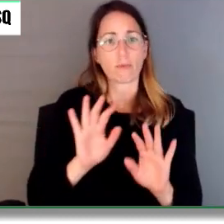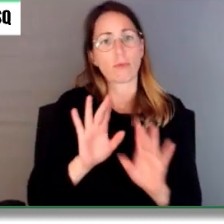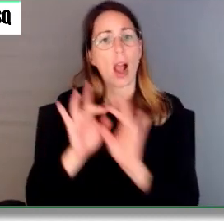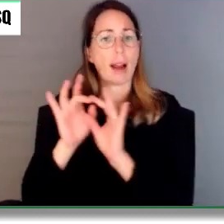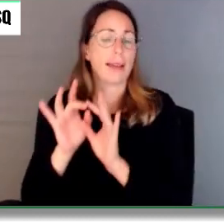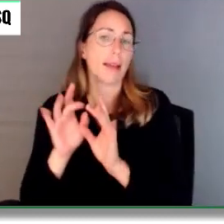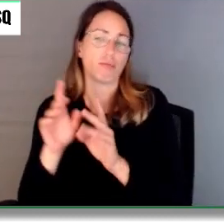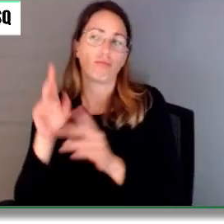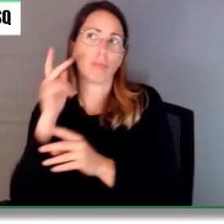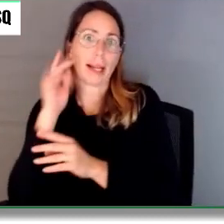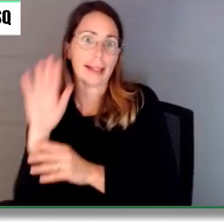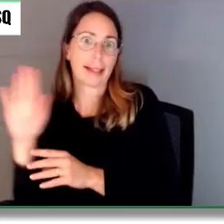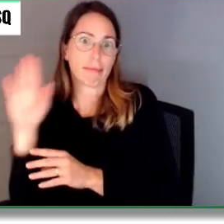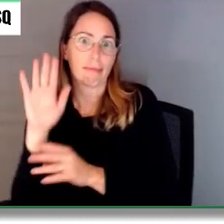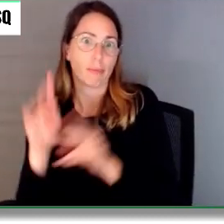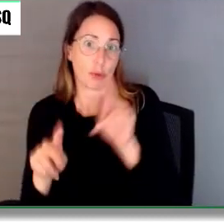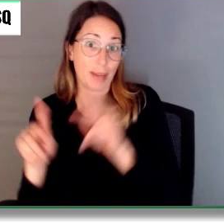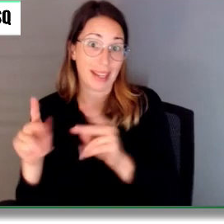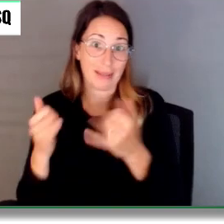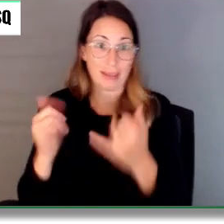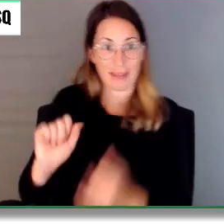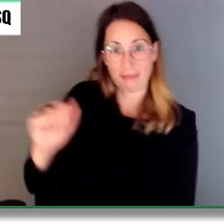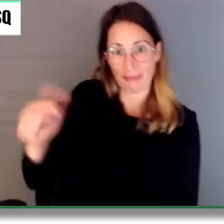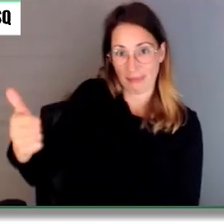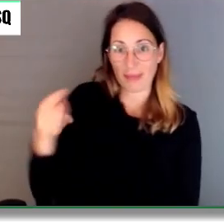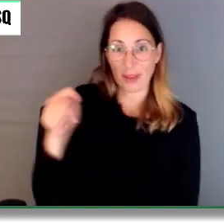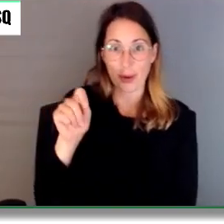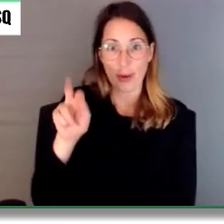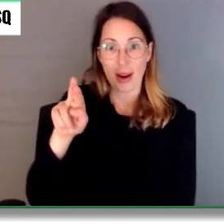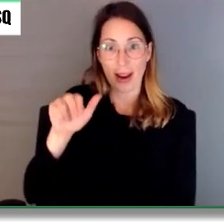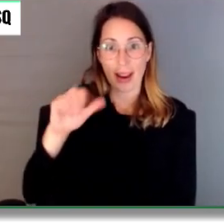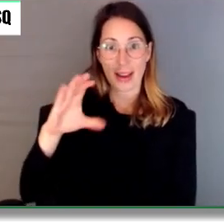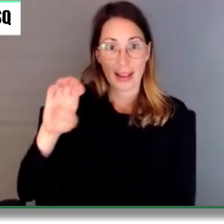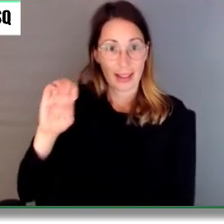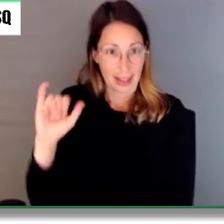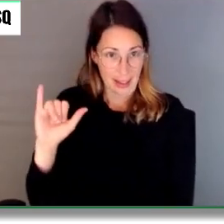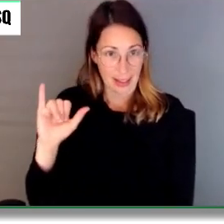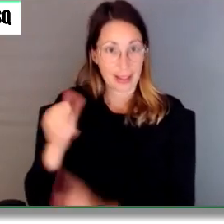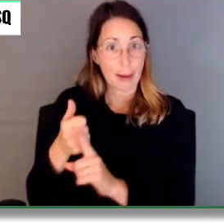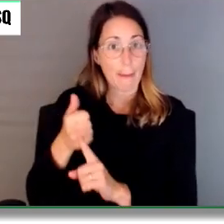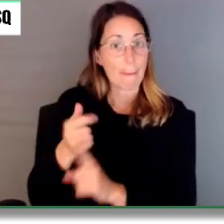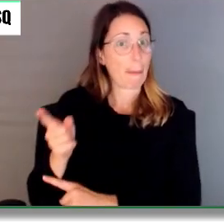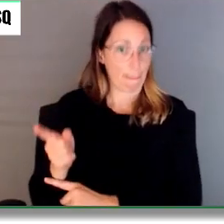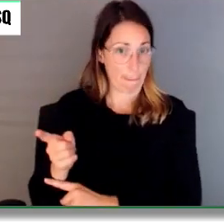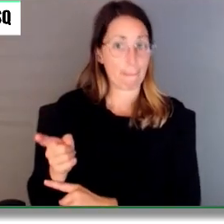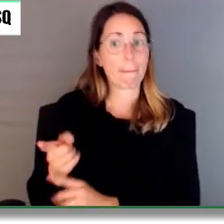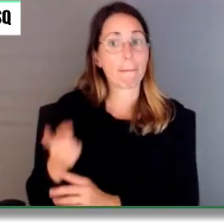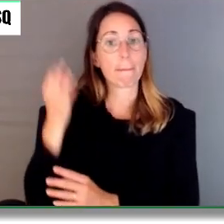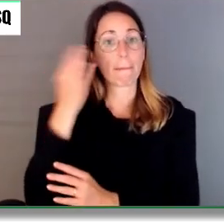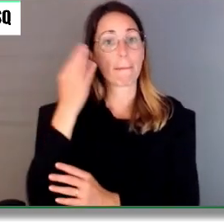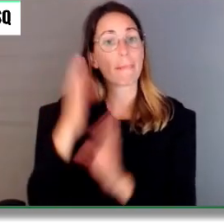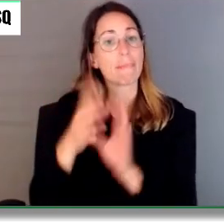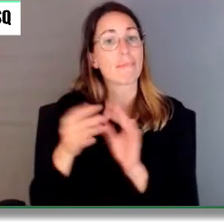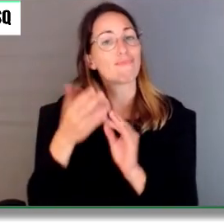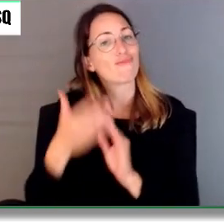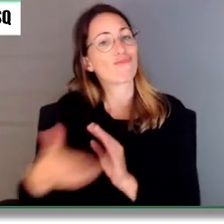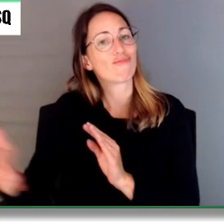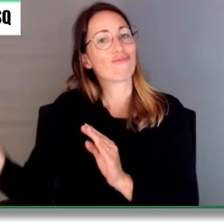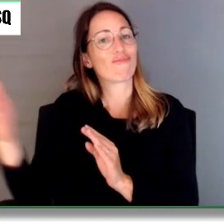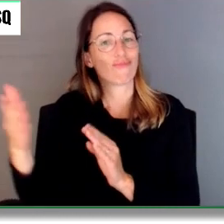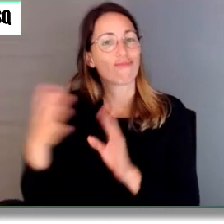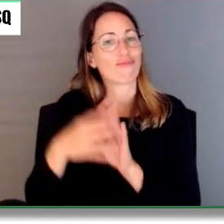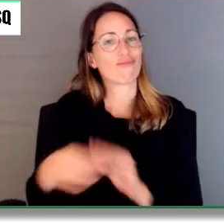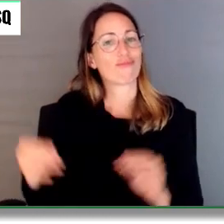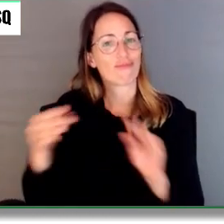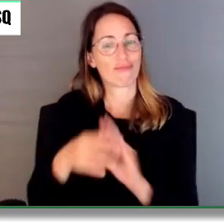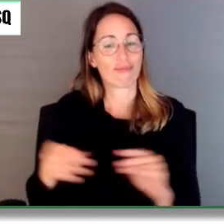la parole à Tracy, qui va présenter le reste du récit. Elle va nous parler et